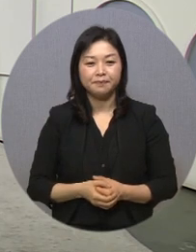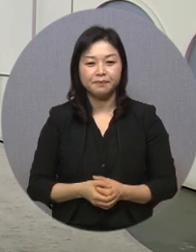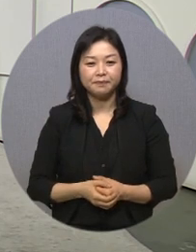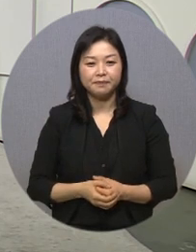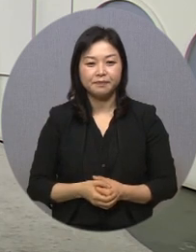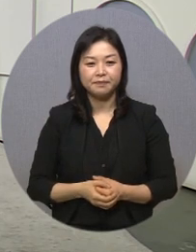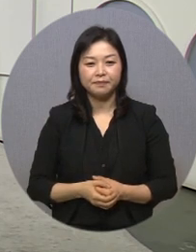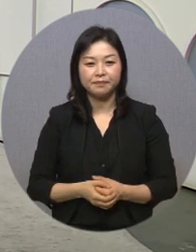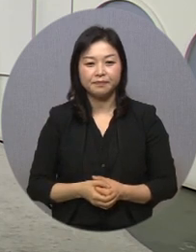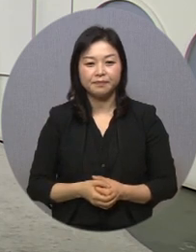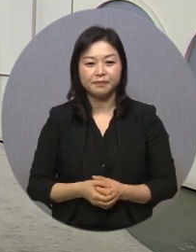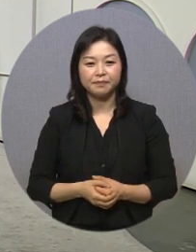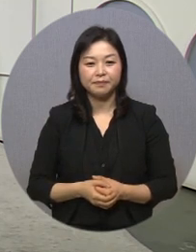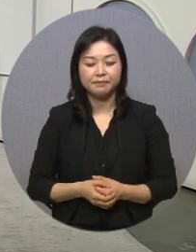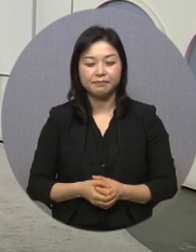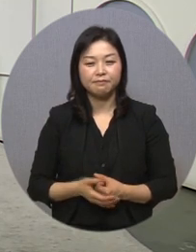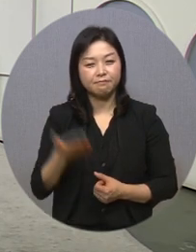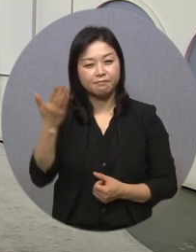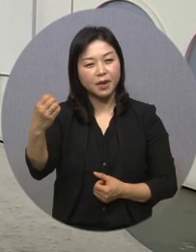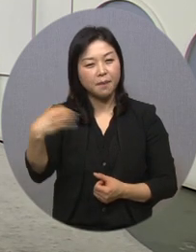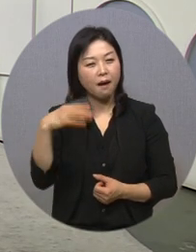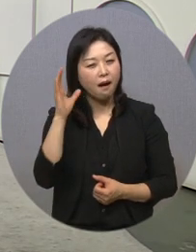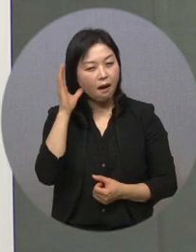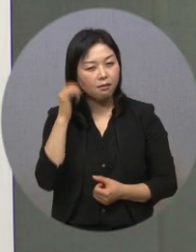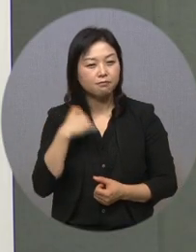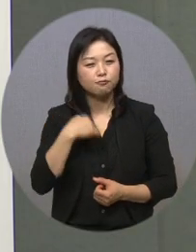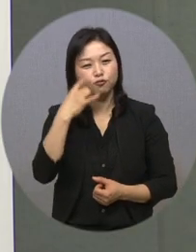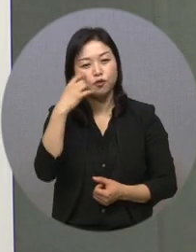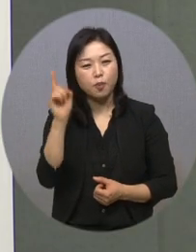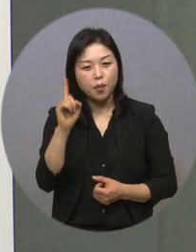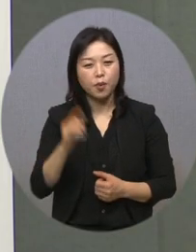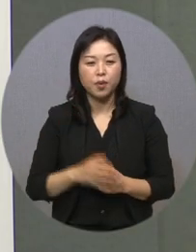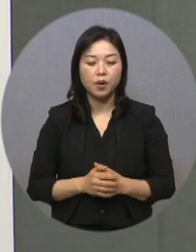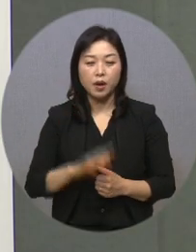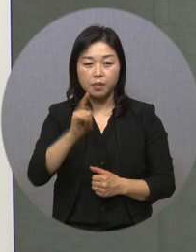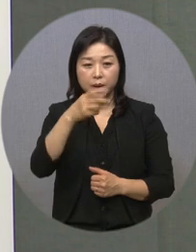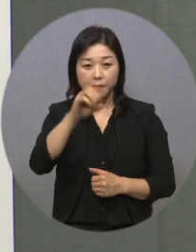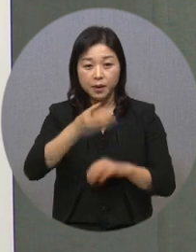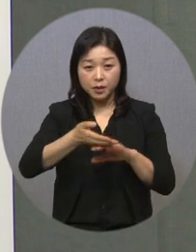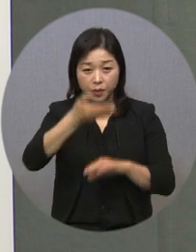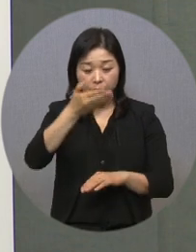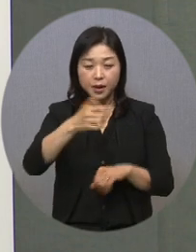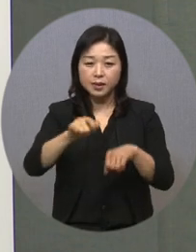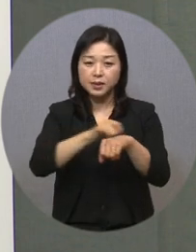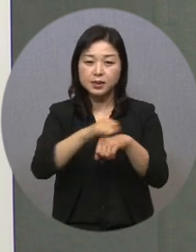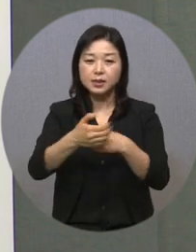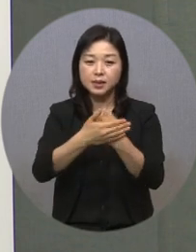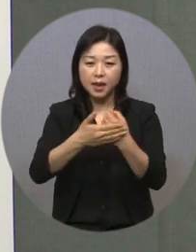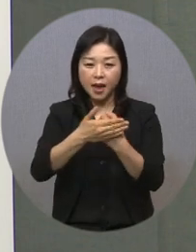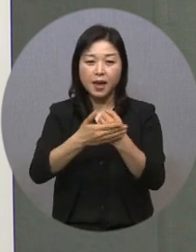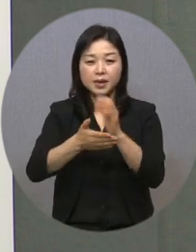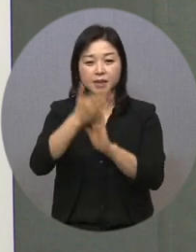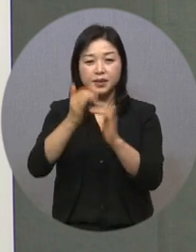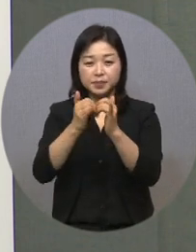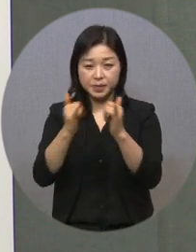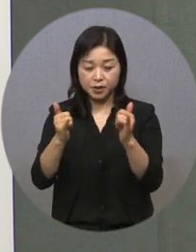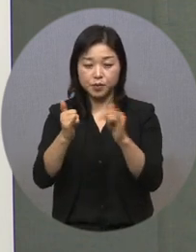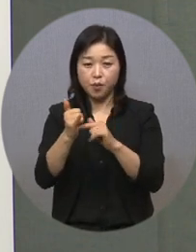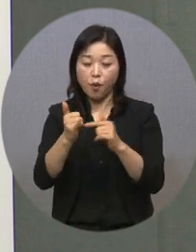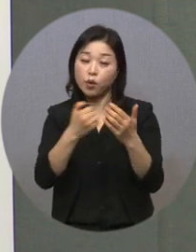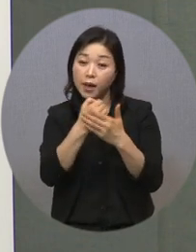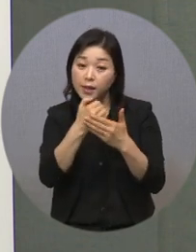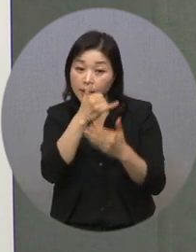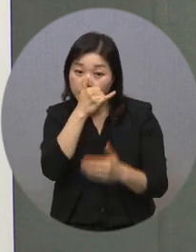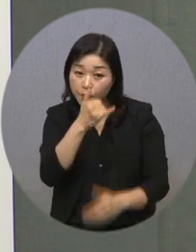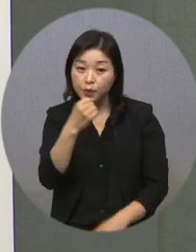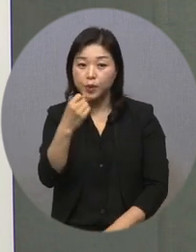지금 이 얘기를 듣다 보니까 참 궁금해져요. 100만이 넘으면은 특례시 시민으로서 혜택도